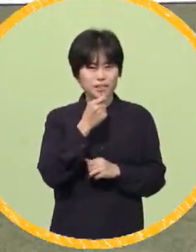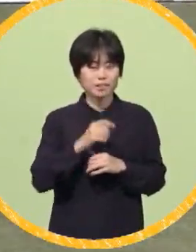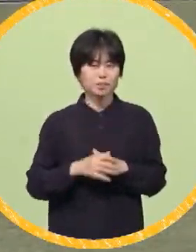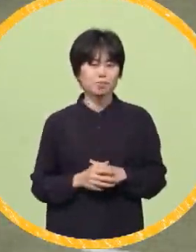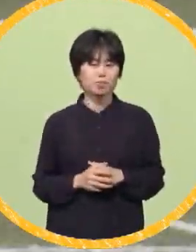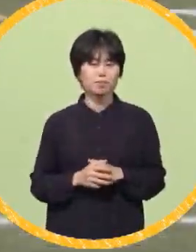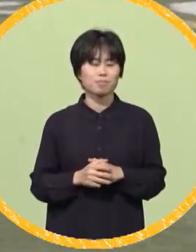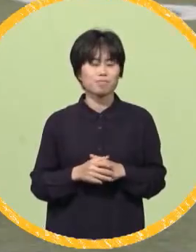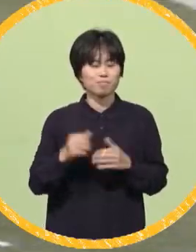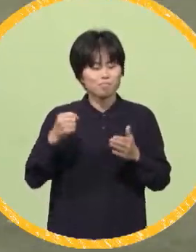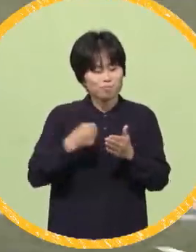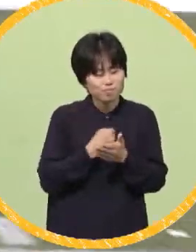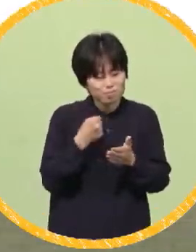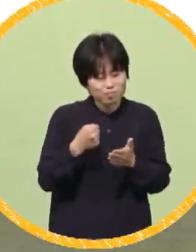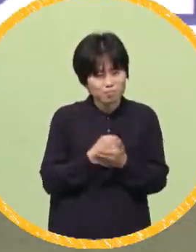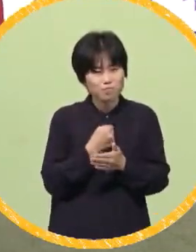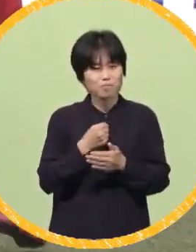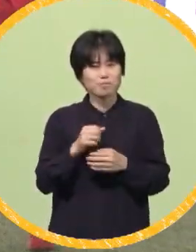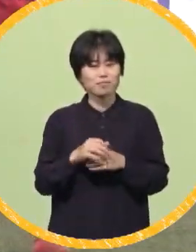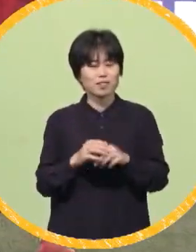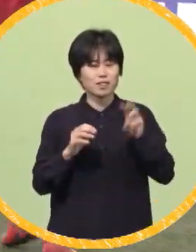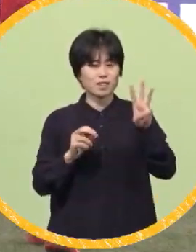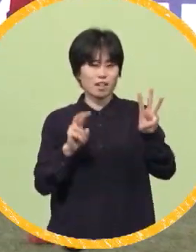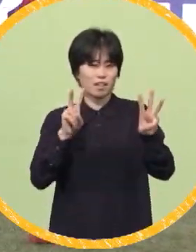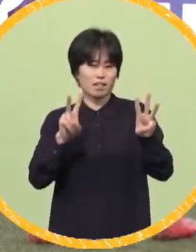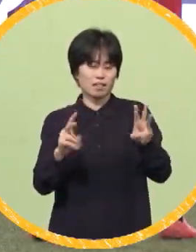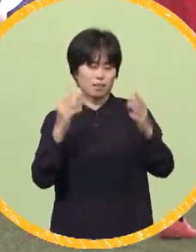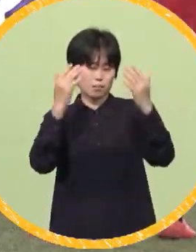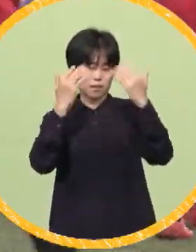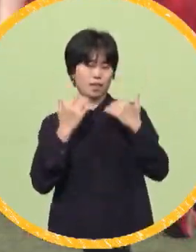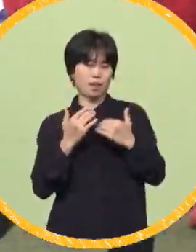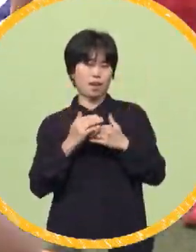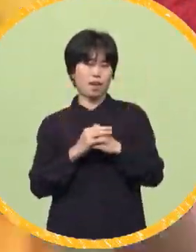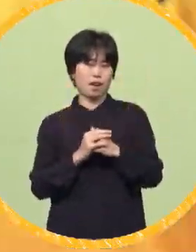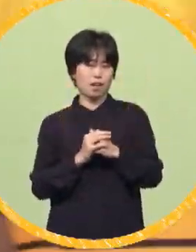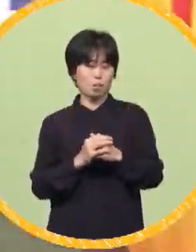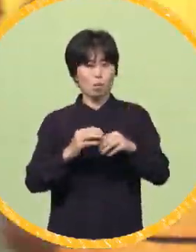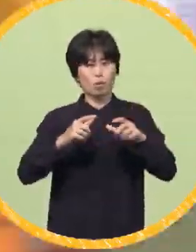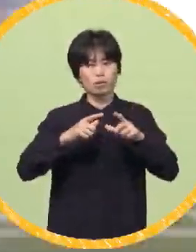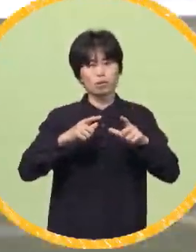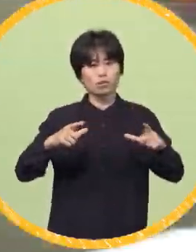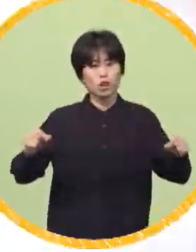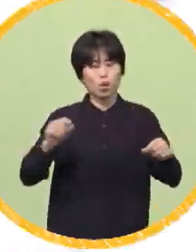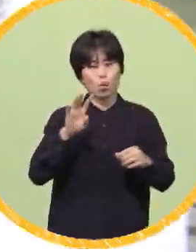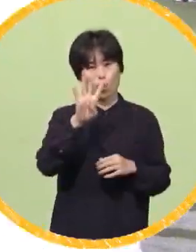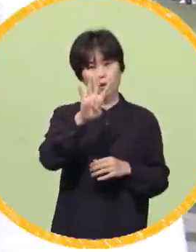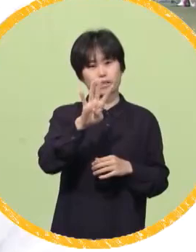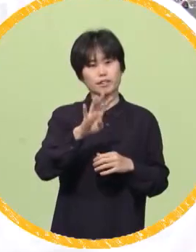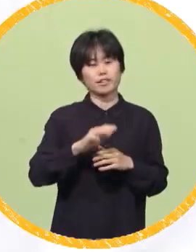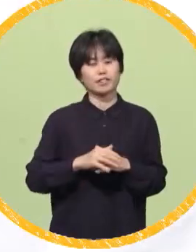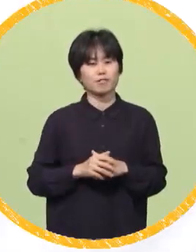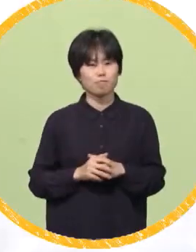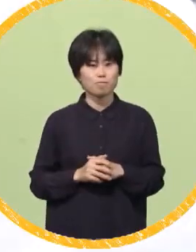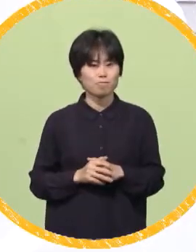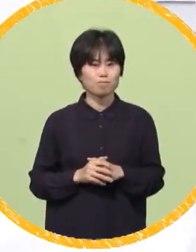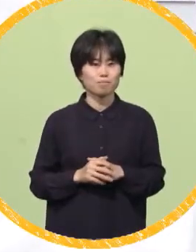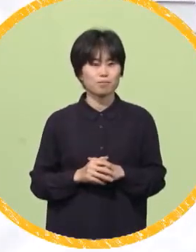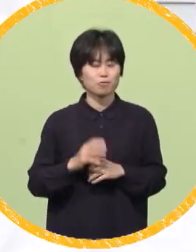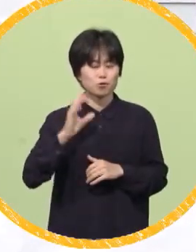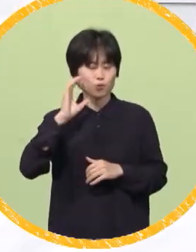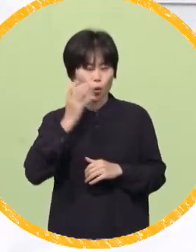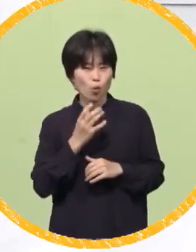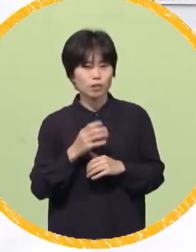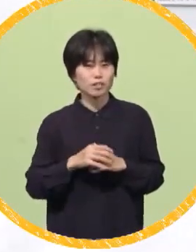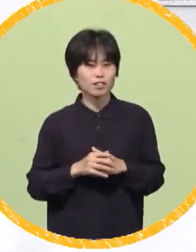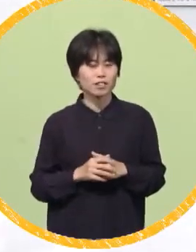さあ残念ながら3対2で負けてしまいました、でもこれ全国4位ですからね、すごいです